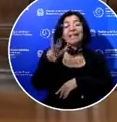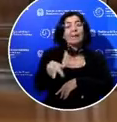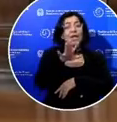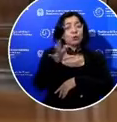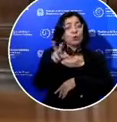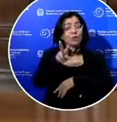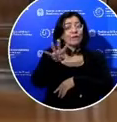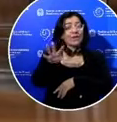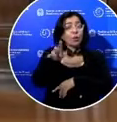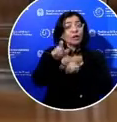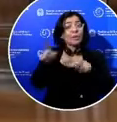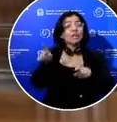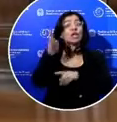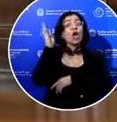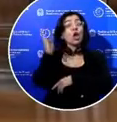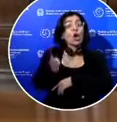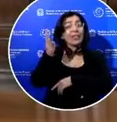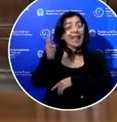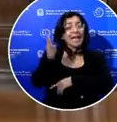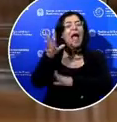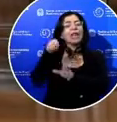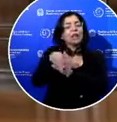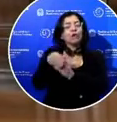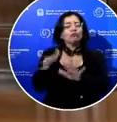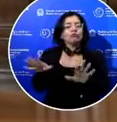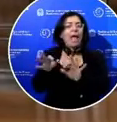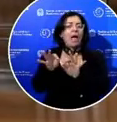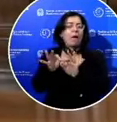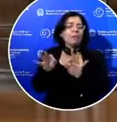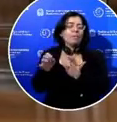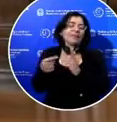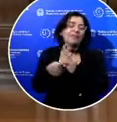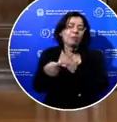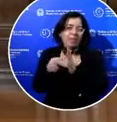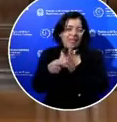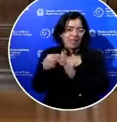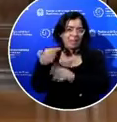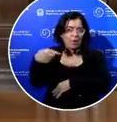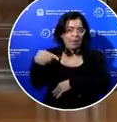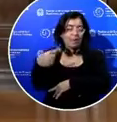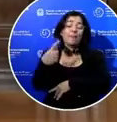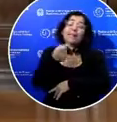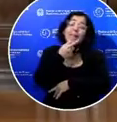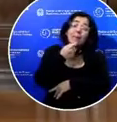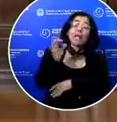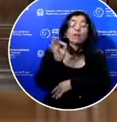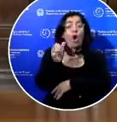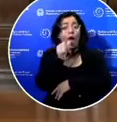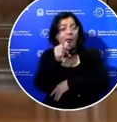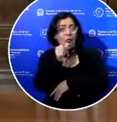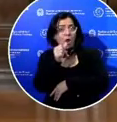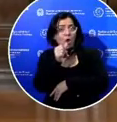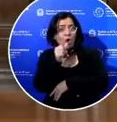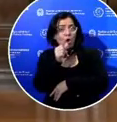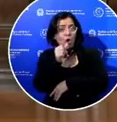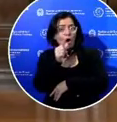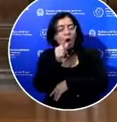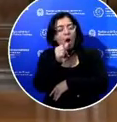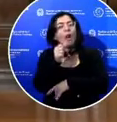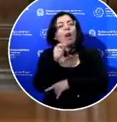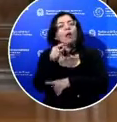3.524 i condannati con problemi di dipendenza, sia da sostanze stupefacenti che da dipendenza da alcol, che sono